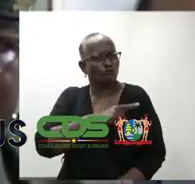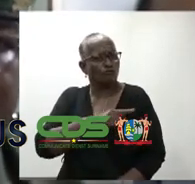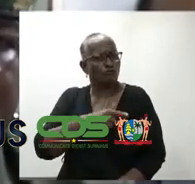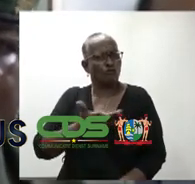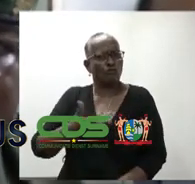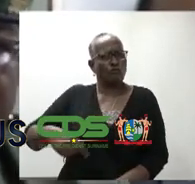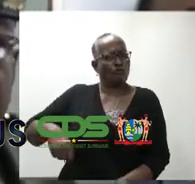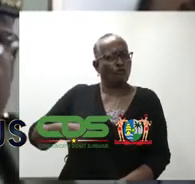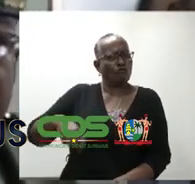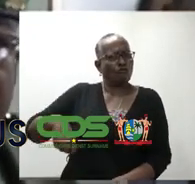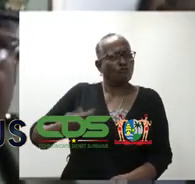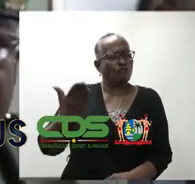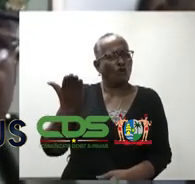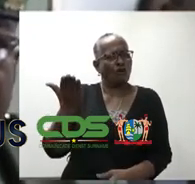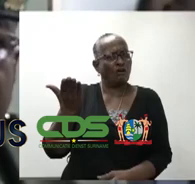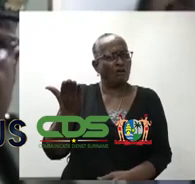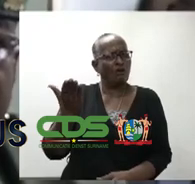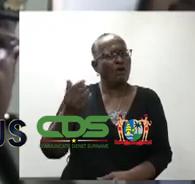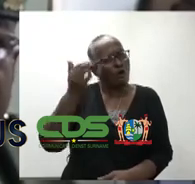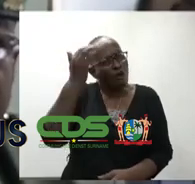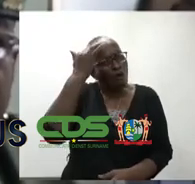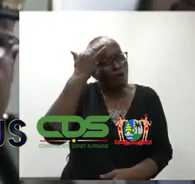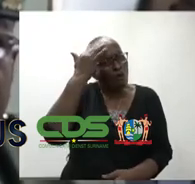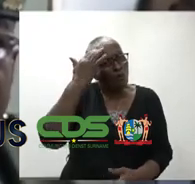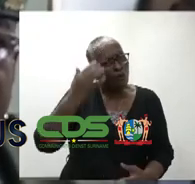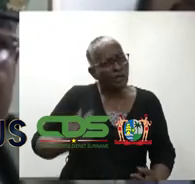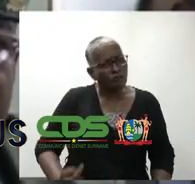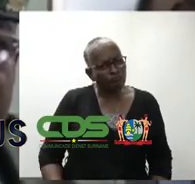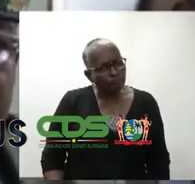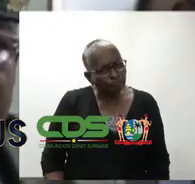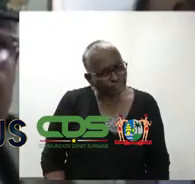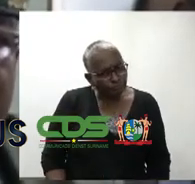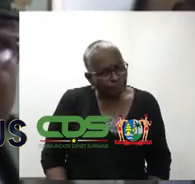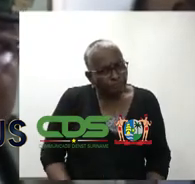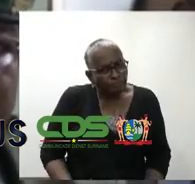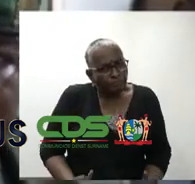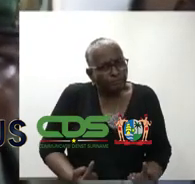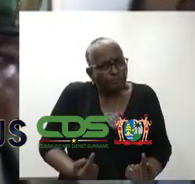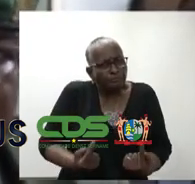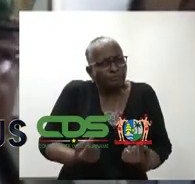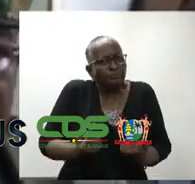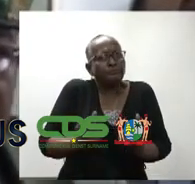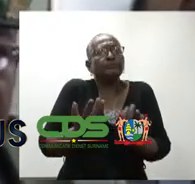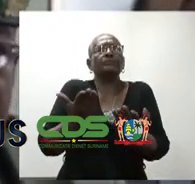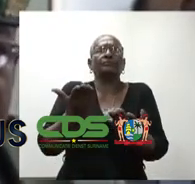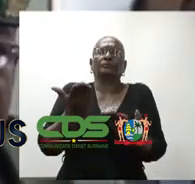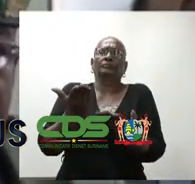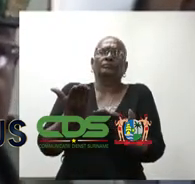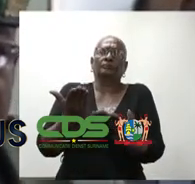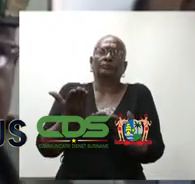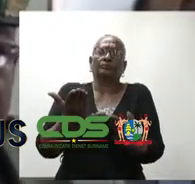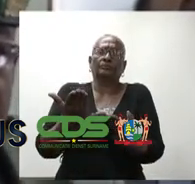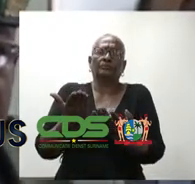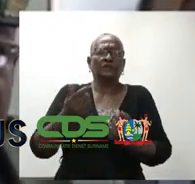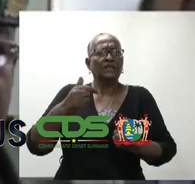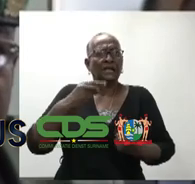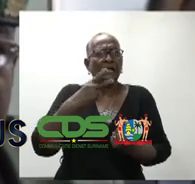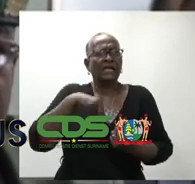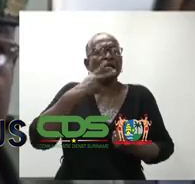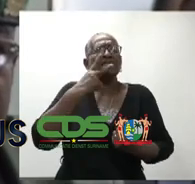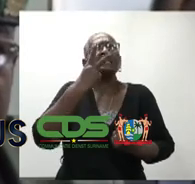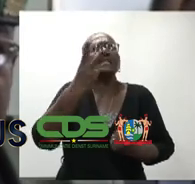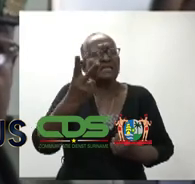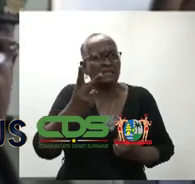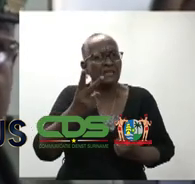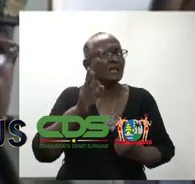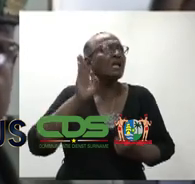weet waar hij vandaan is gekomen. Voorzitter, ik zie en hoor en